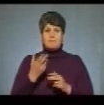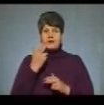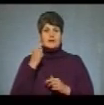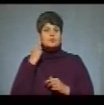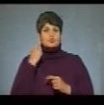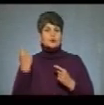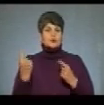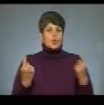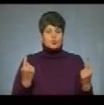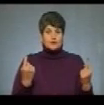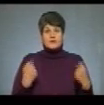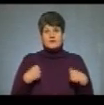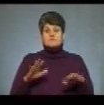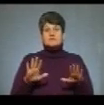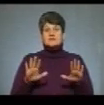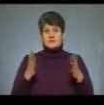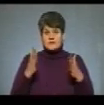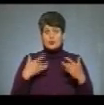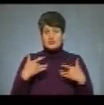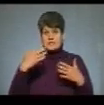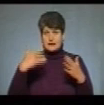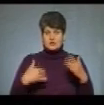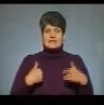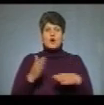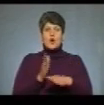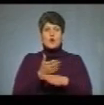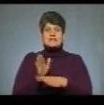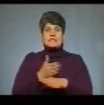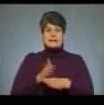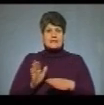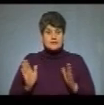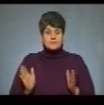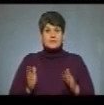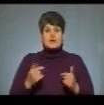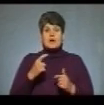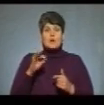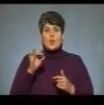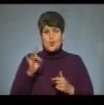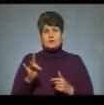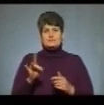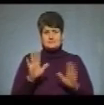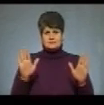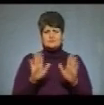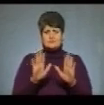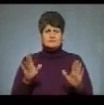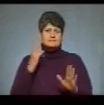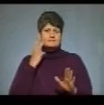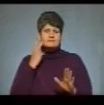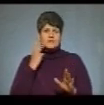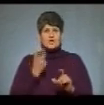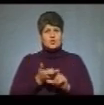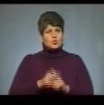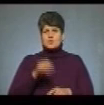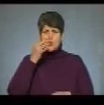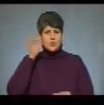тут ну так сталося по сценарію, що нас розділили. Ну, але хор виспіваний, хор дуже